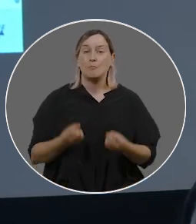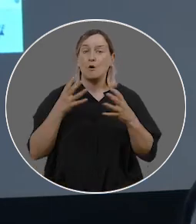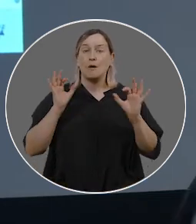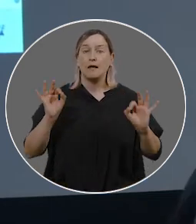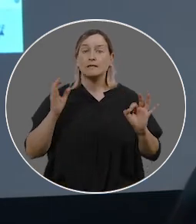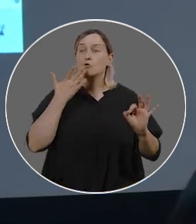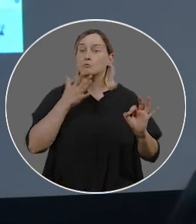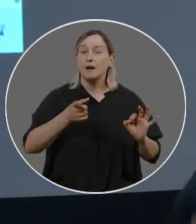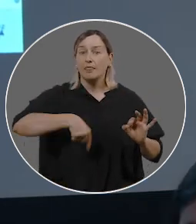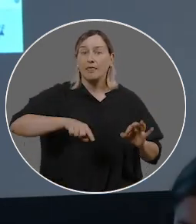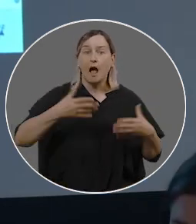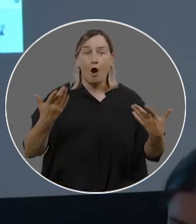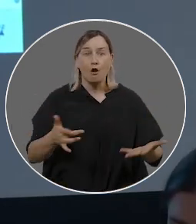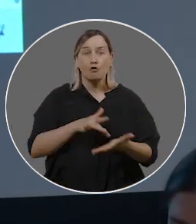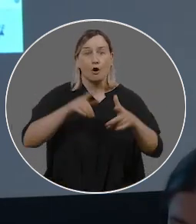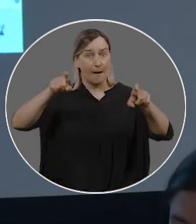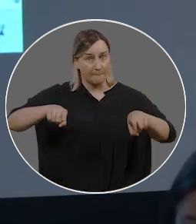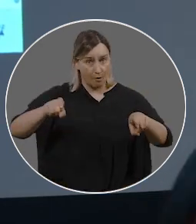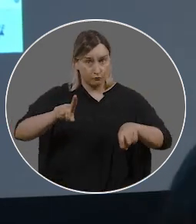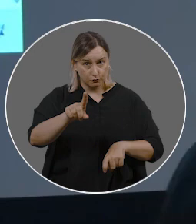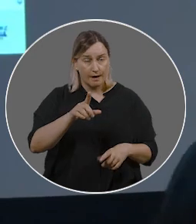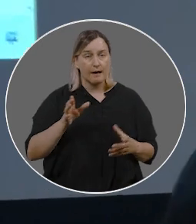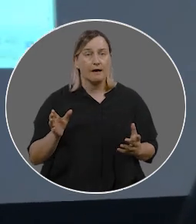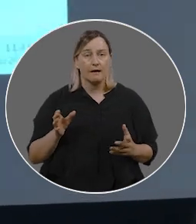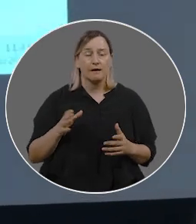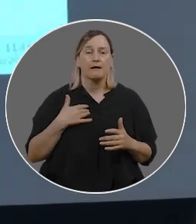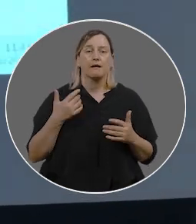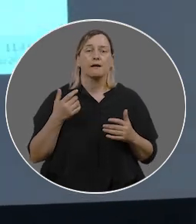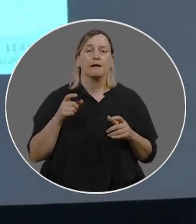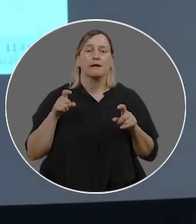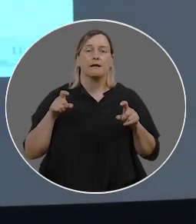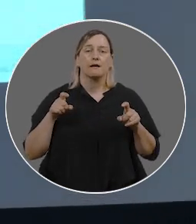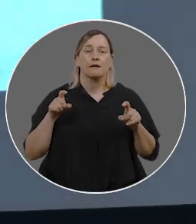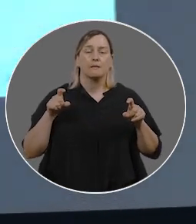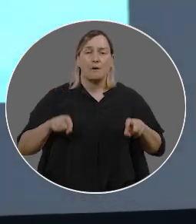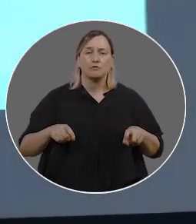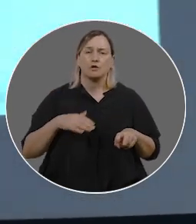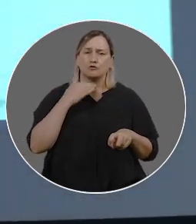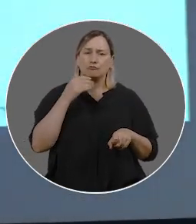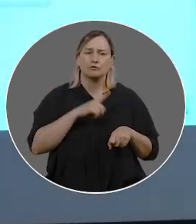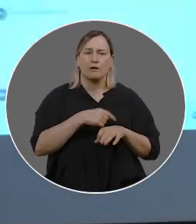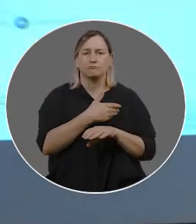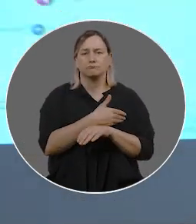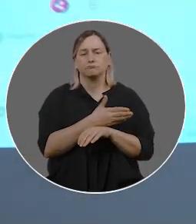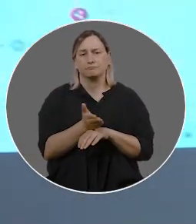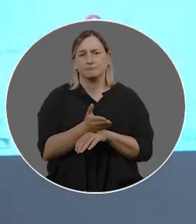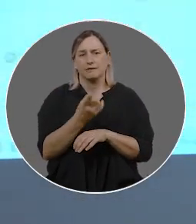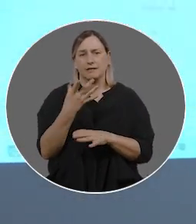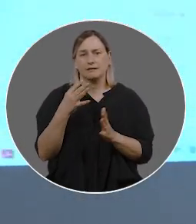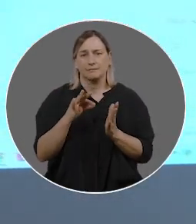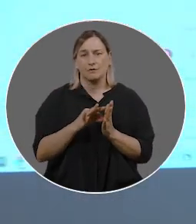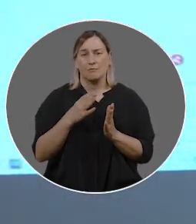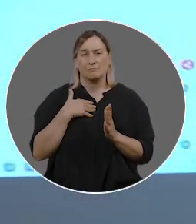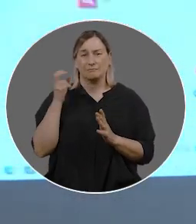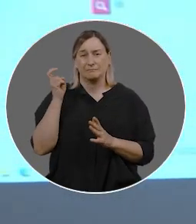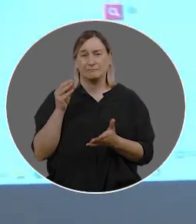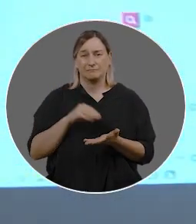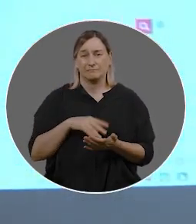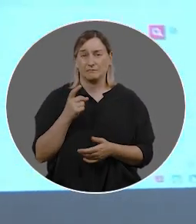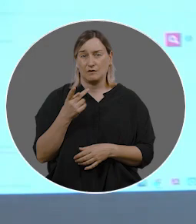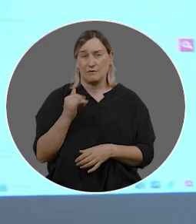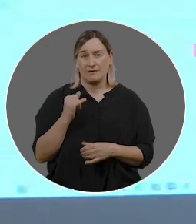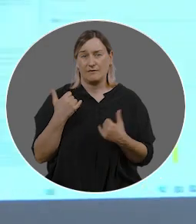fem ara la pausa. Us prego, sé que ens hem passat un quart d'hora, podem estar aquí a les 12 i 10